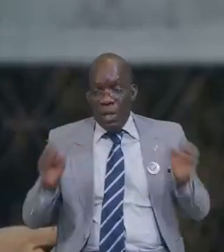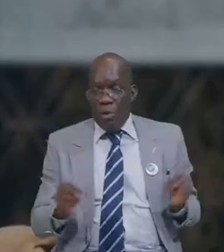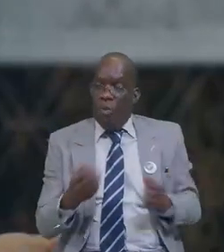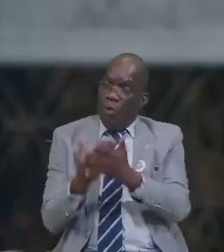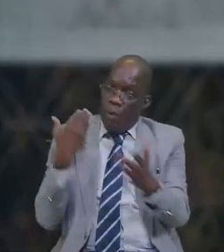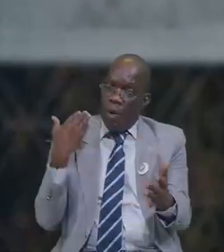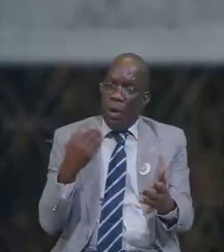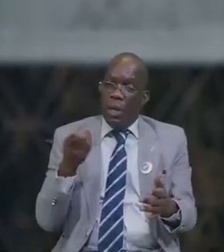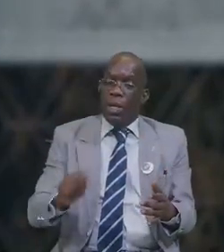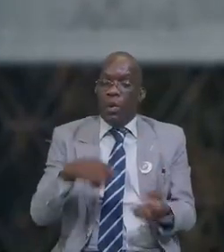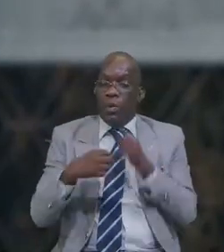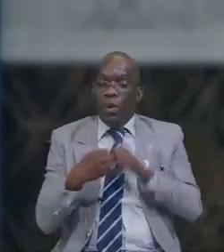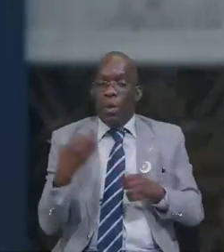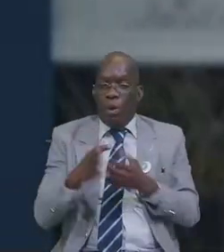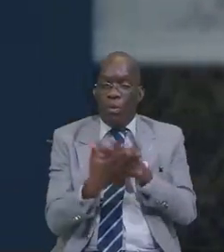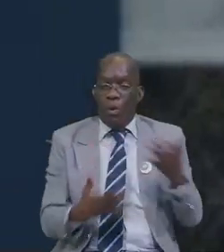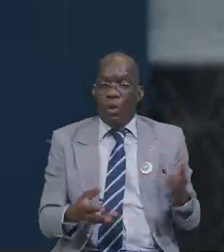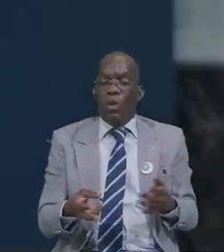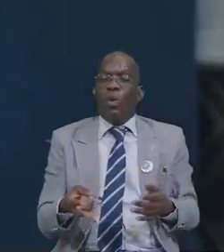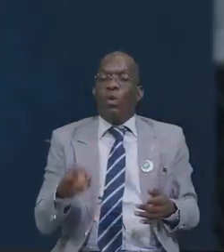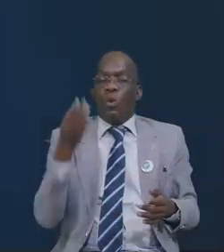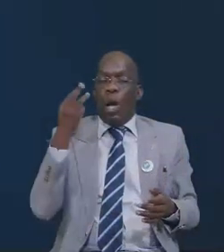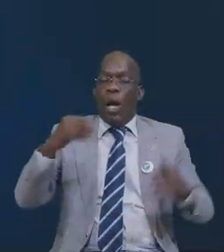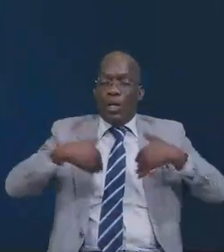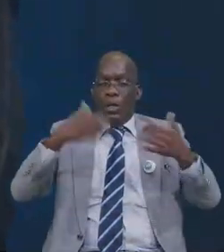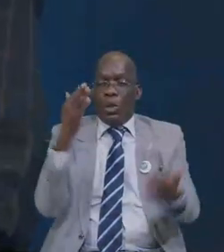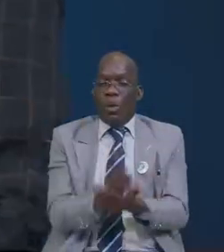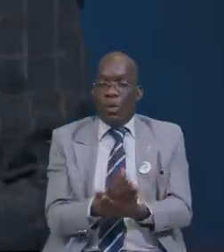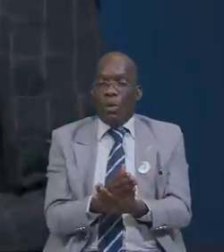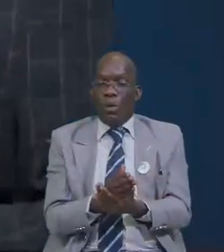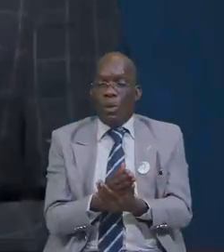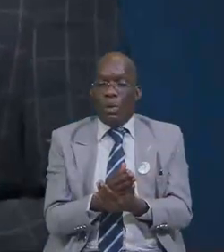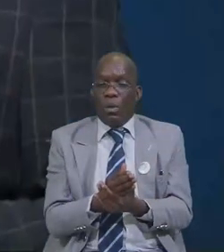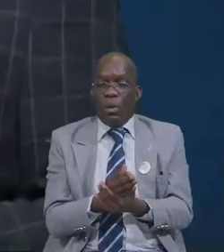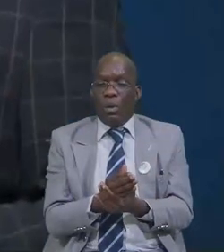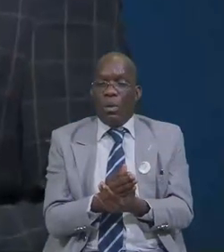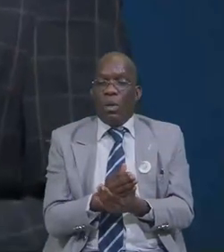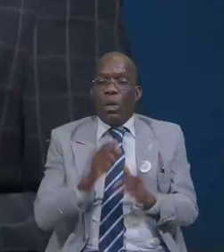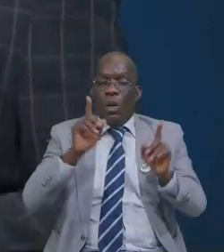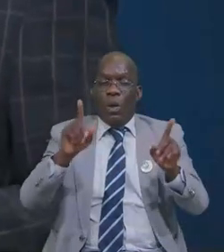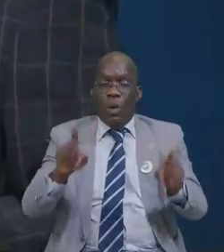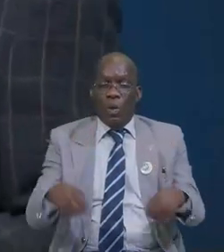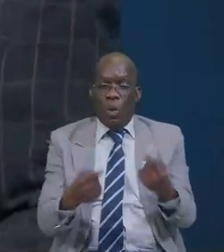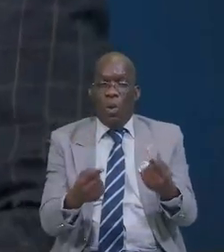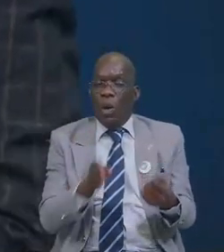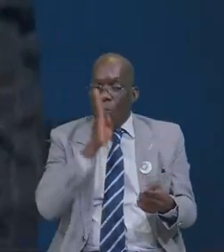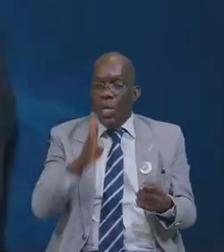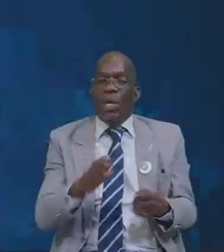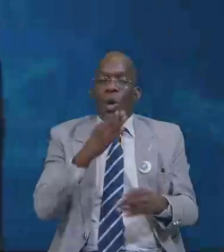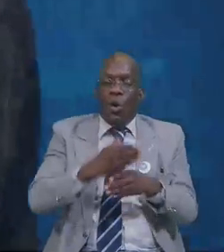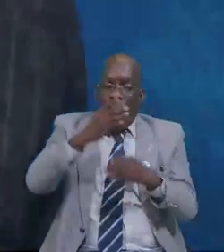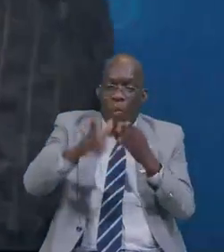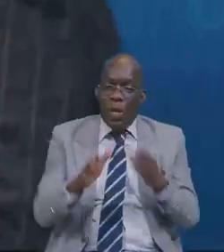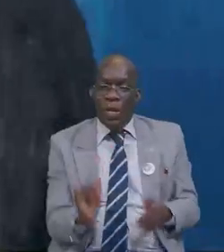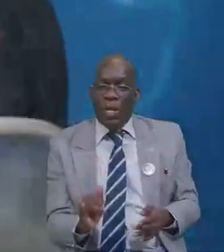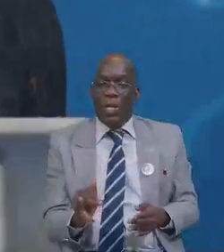est déjà, la source de sang était arrêtée. Qu'est-ce qu'il dit? Il dit, sois guéri de ton mal.